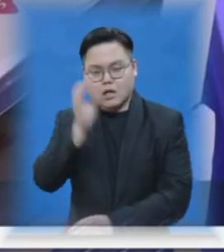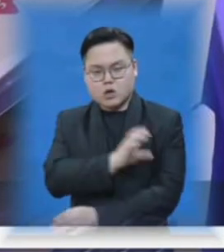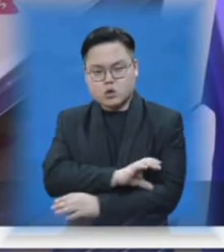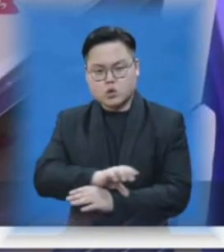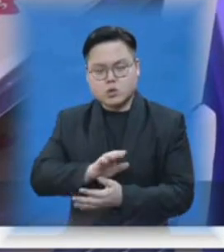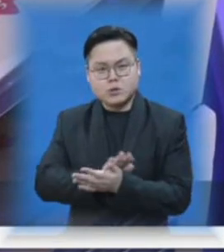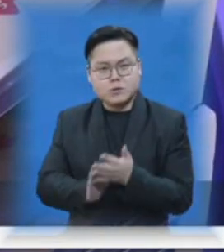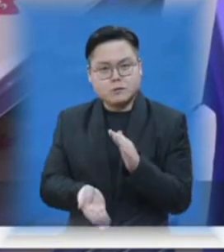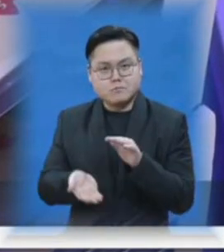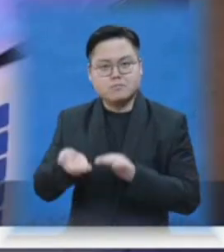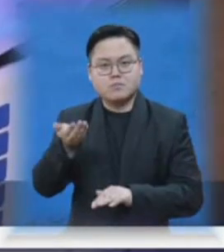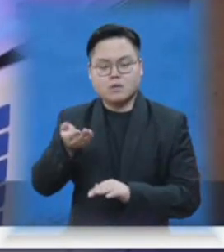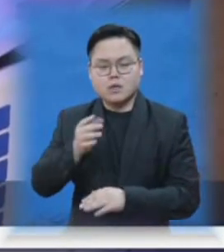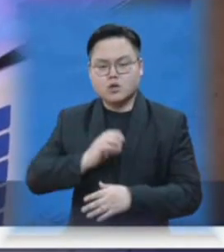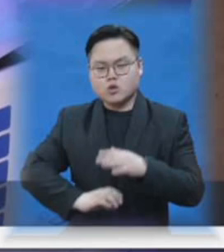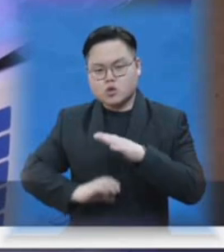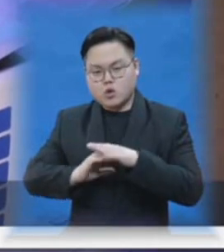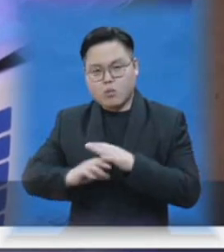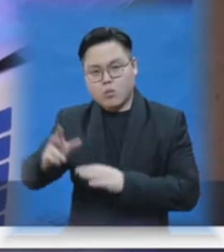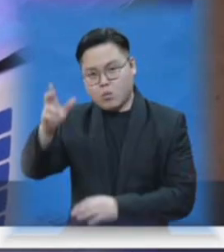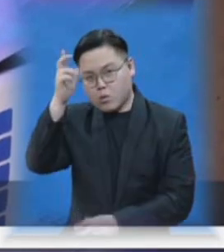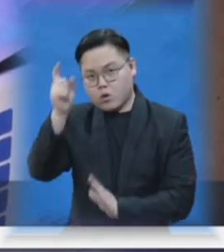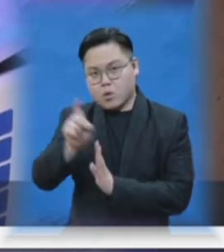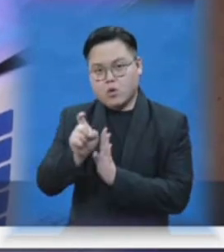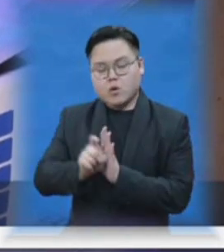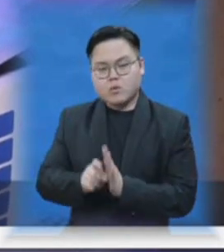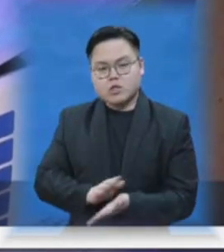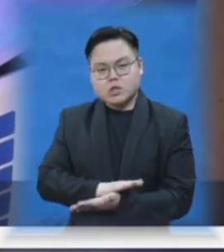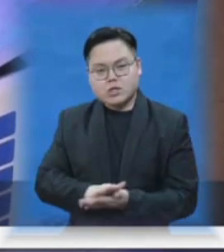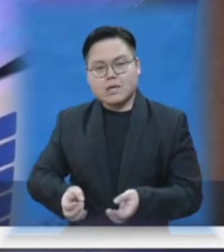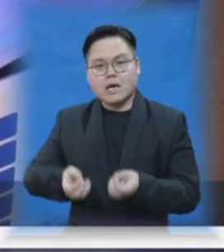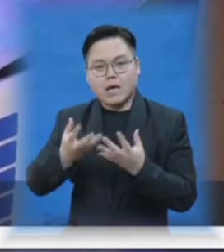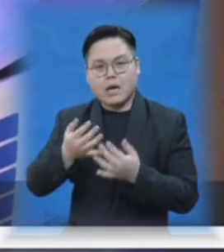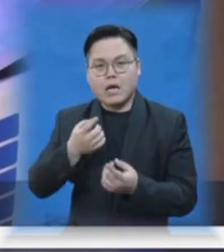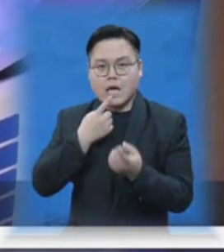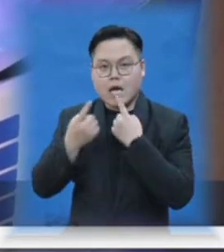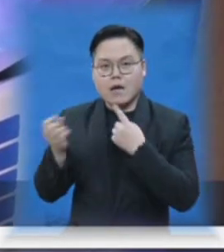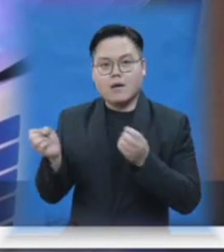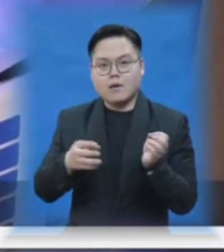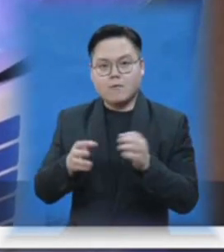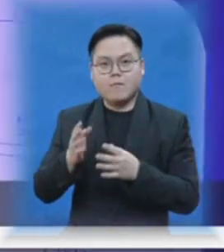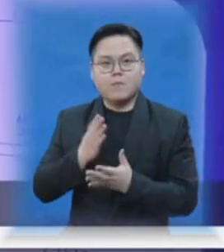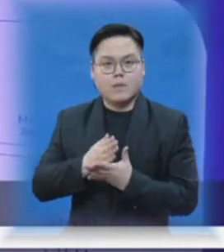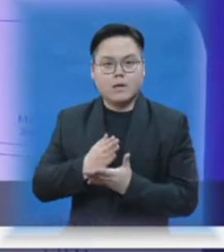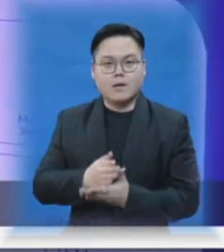тодруулан сургуулийн өмнөх боловсролын хөтөлбөрийг шинжилгээд тусгахдах талаар албаны хүмүүс хэлж байна.